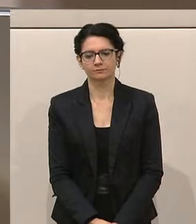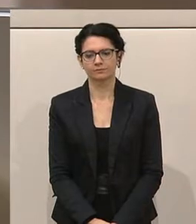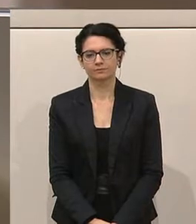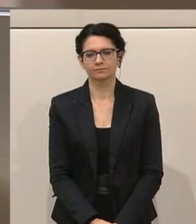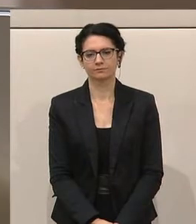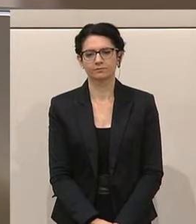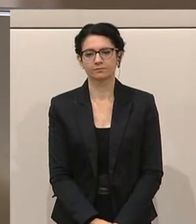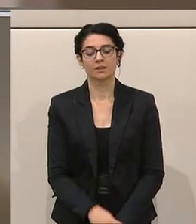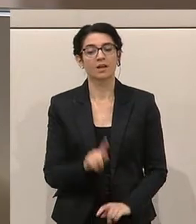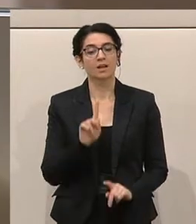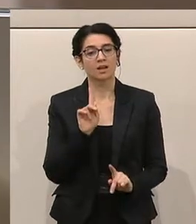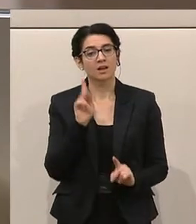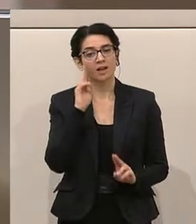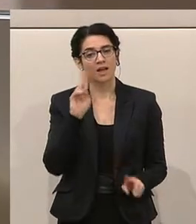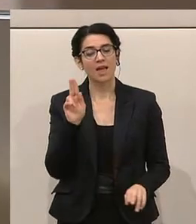Herr Abgeordneter,